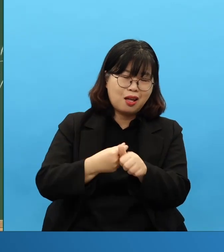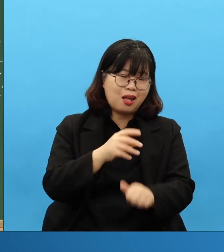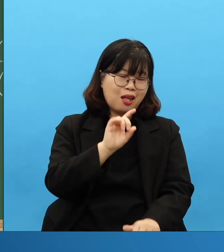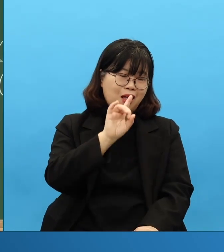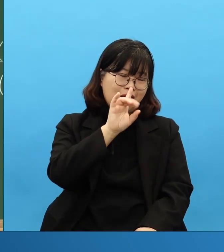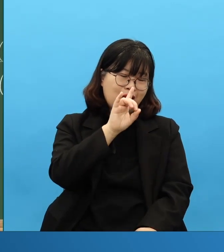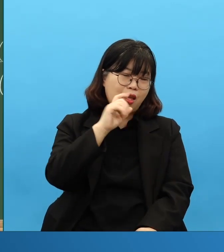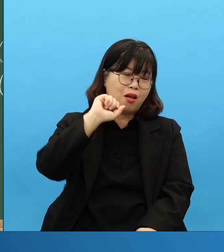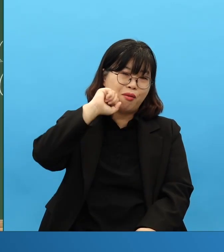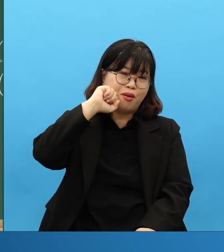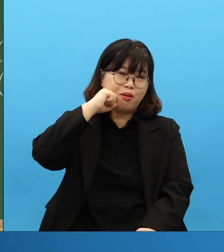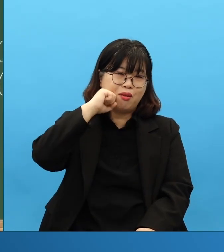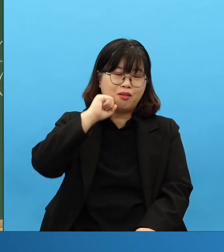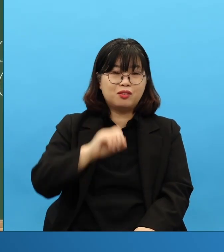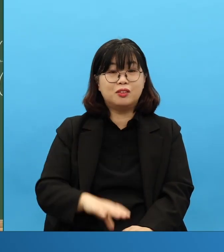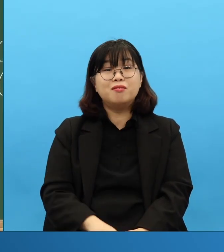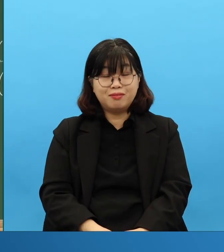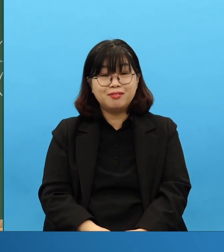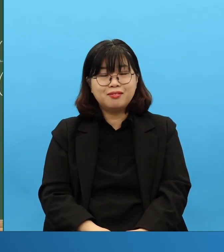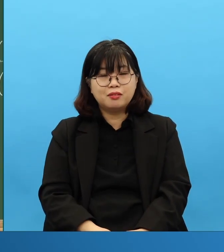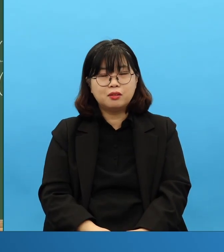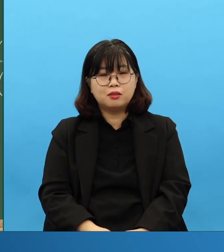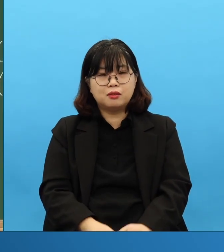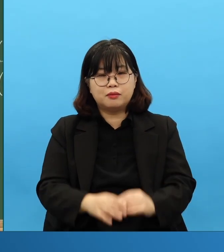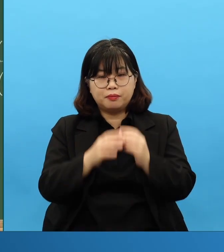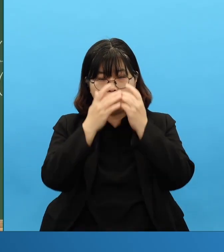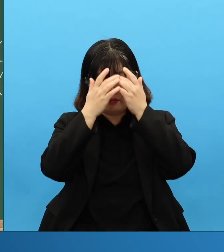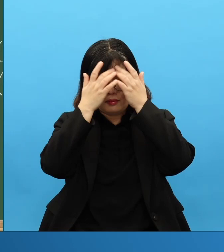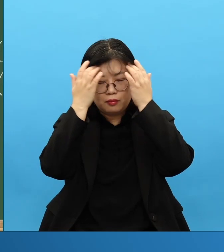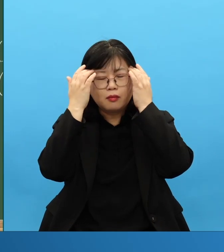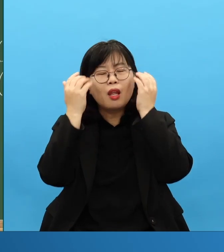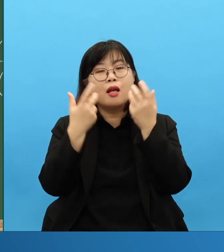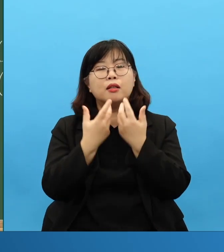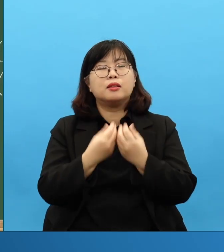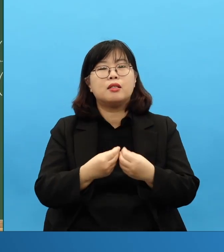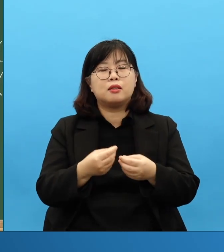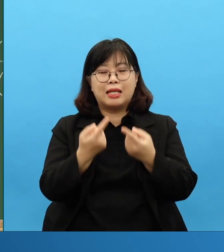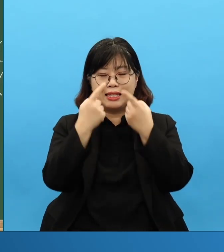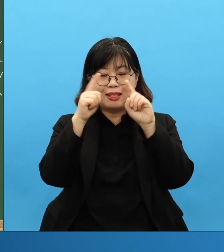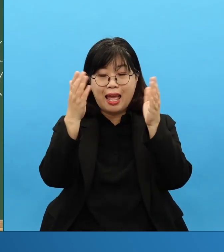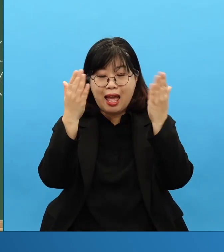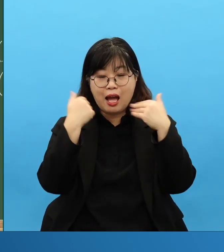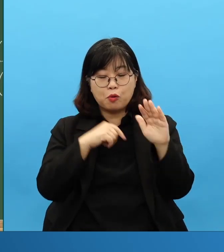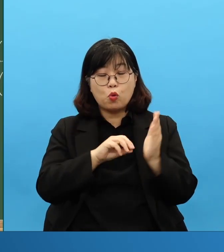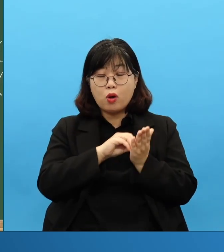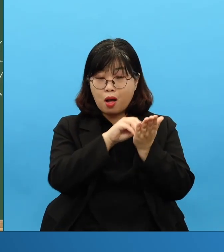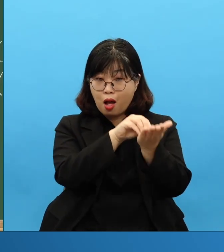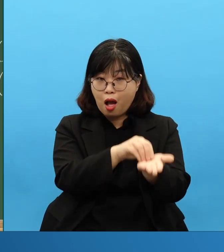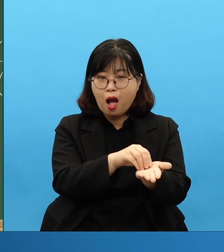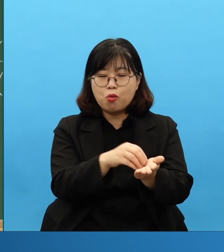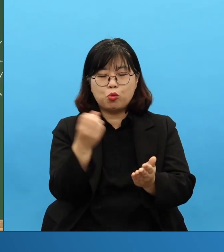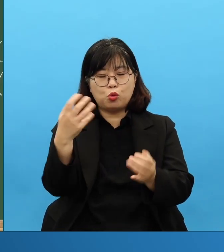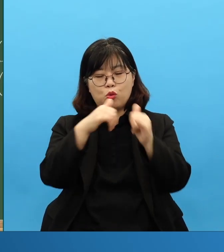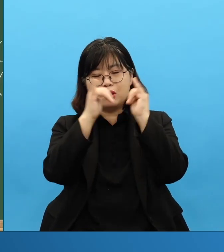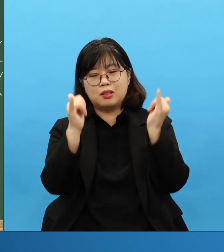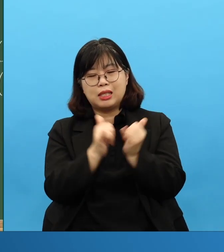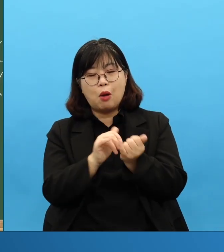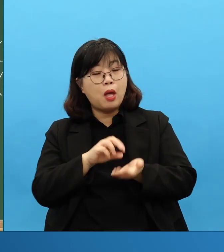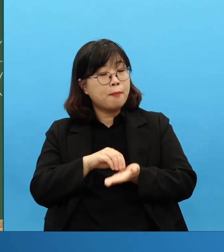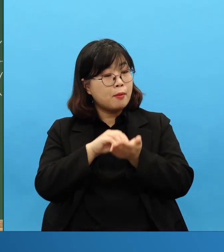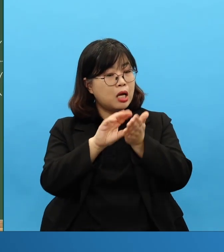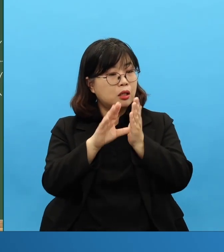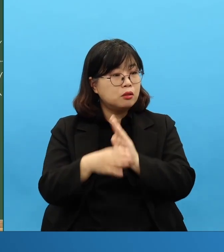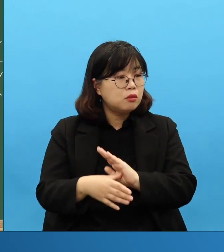대학나 가보세요. 그래서 대학에 갔다 사회 나가 보세요. 사회에 나가 보세요. 틀린 거 너무 좋은 것 많아.